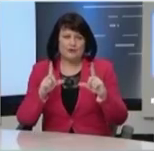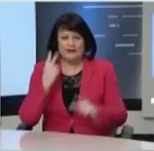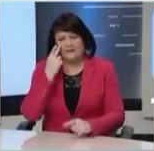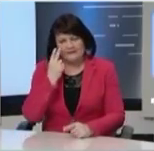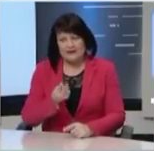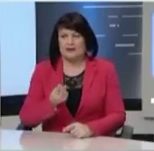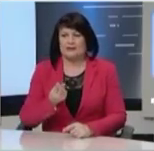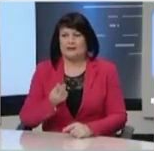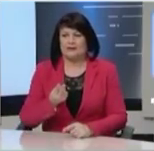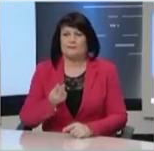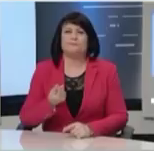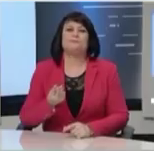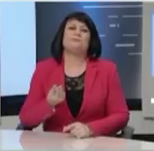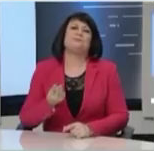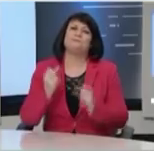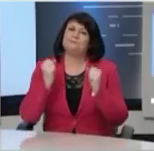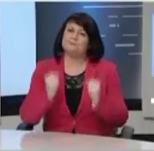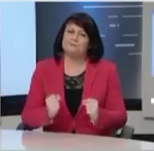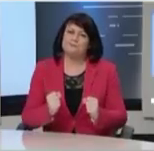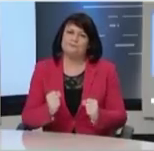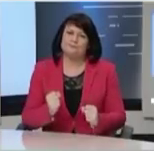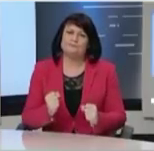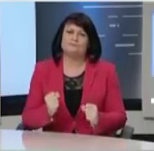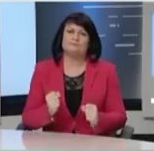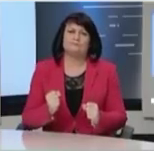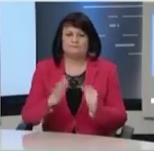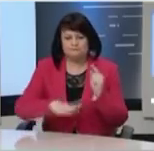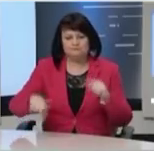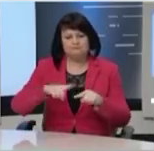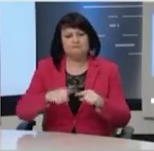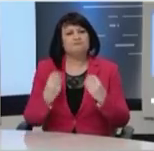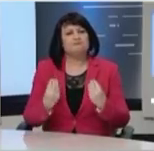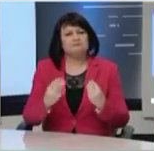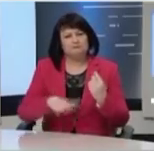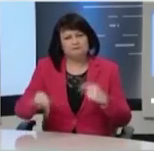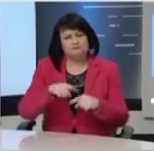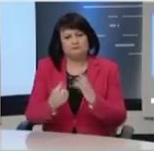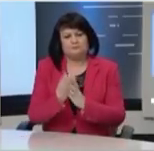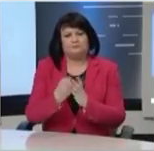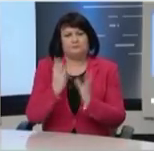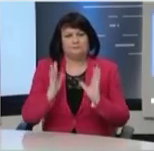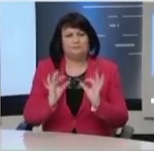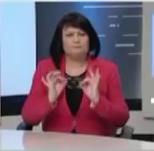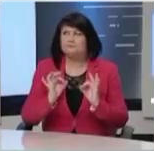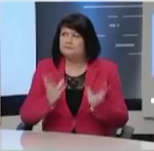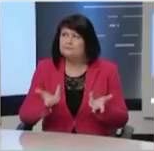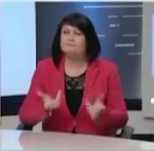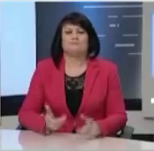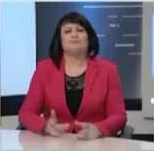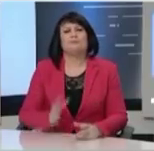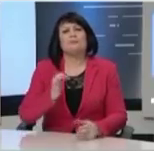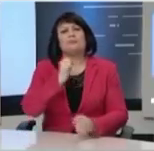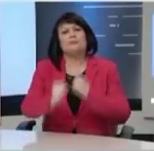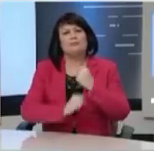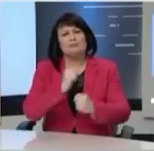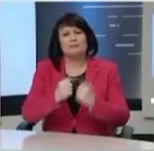αποτυπώνεται και στους βασικούς δείκτες της εγχώριας παραγωγής. Πιο συγκεκριμένα, ετήσια